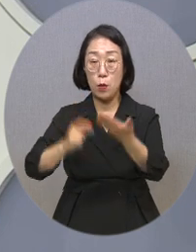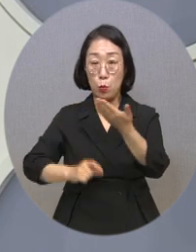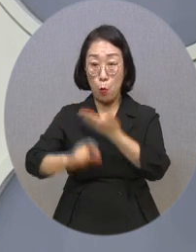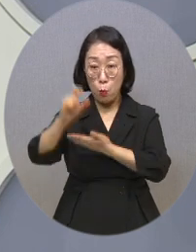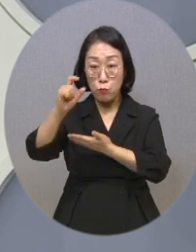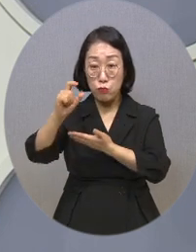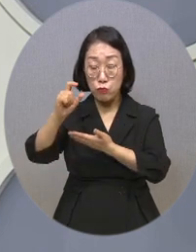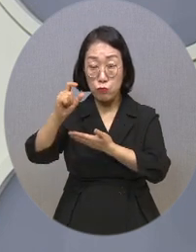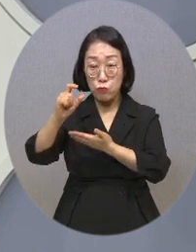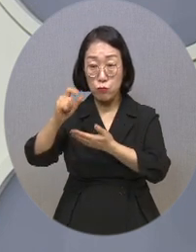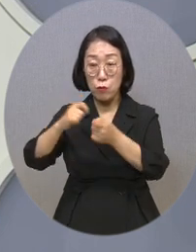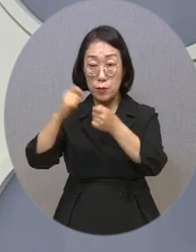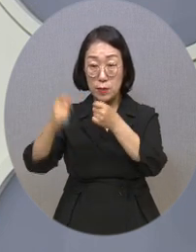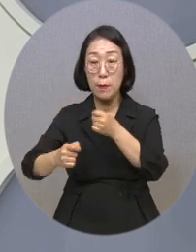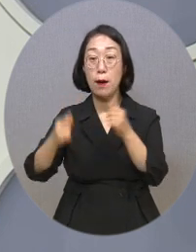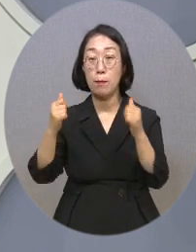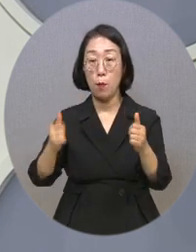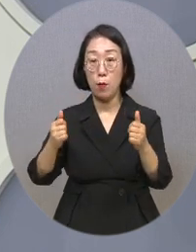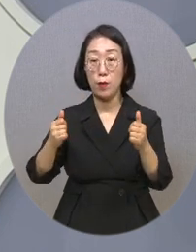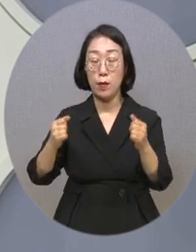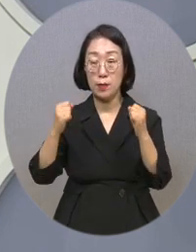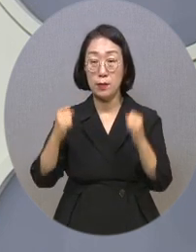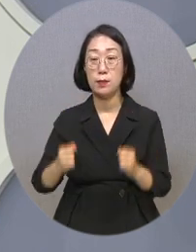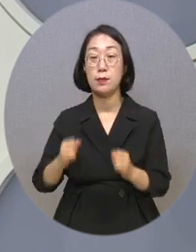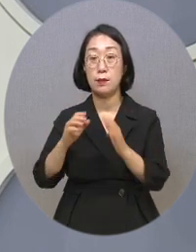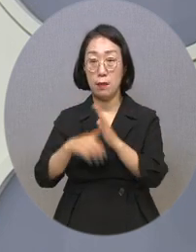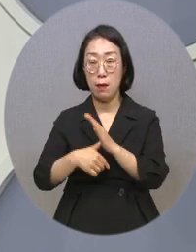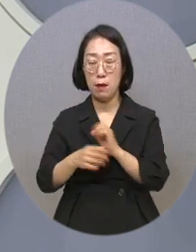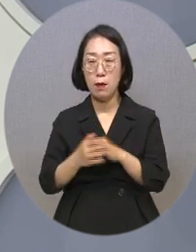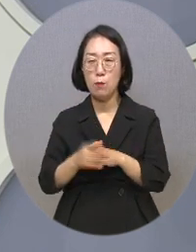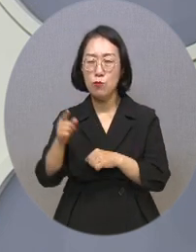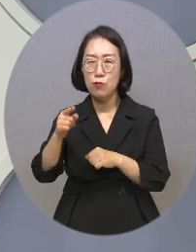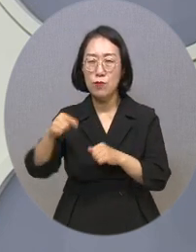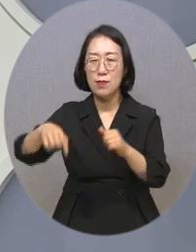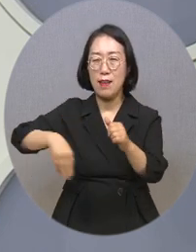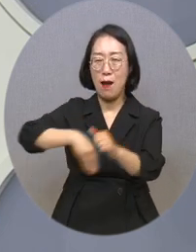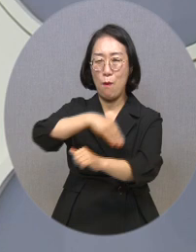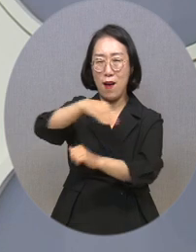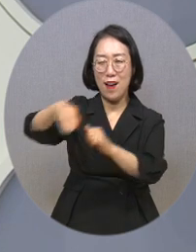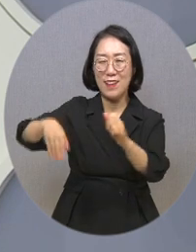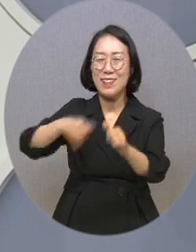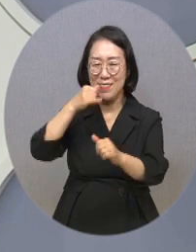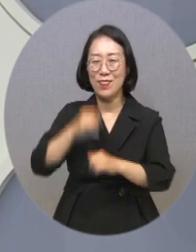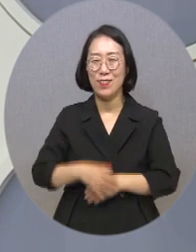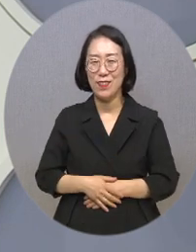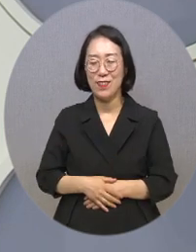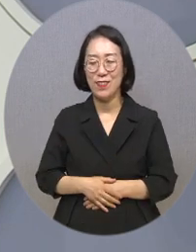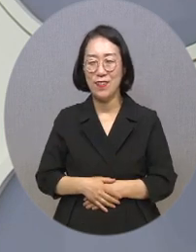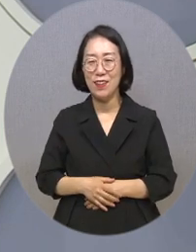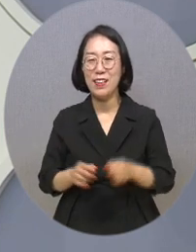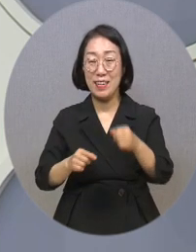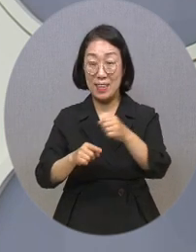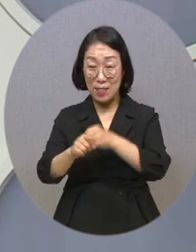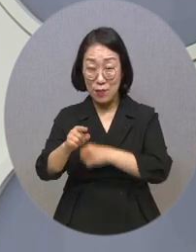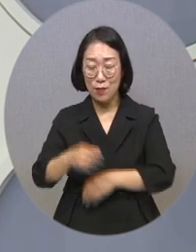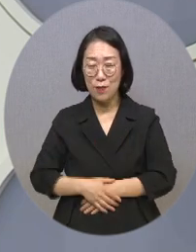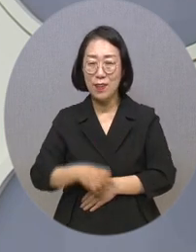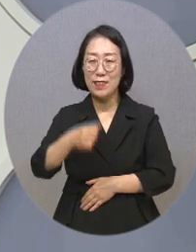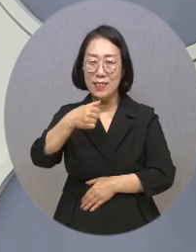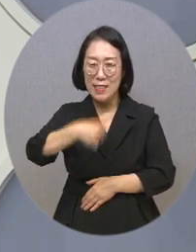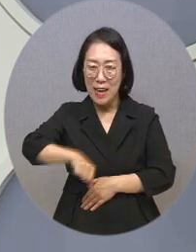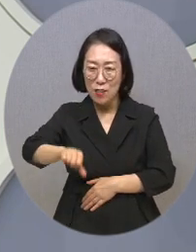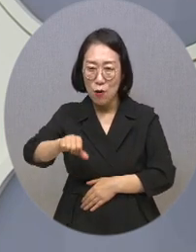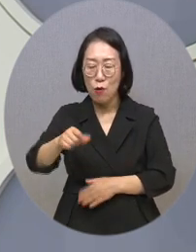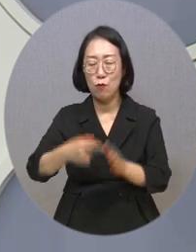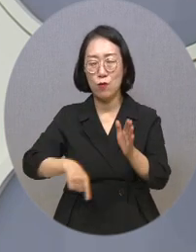있을 때인데 그동안 무슨 뭐 계기가 좀 있긴 있죠. 근데 그때 애를 위해서 뭐 해놓은